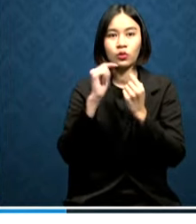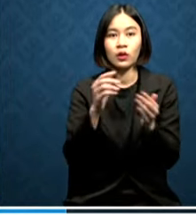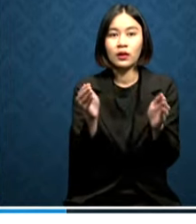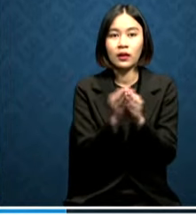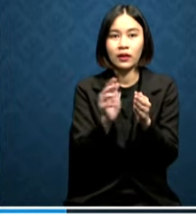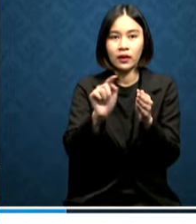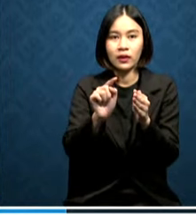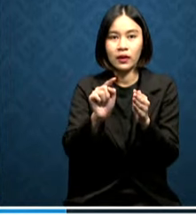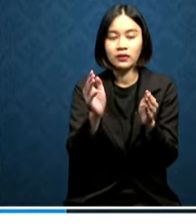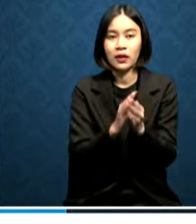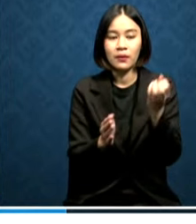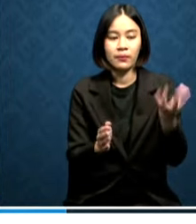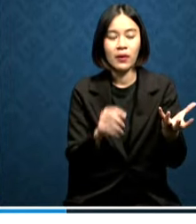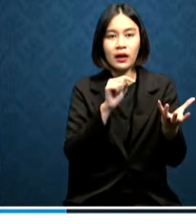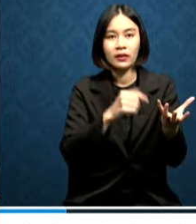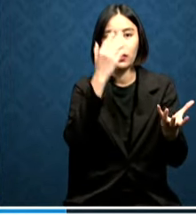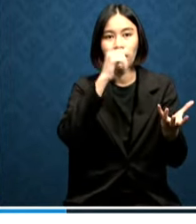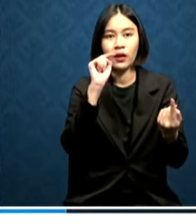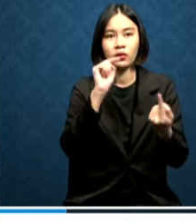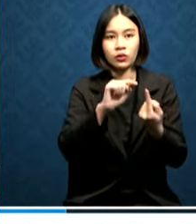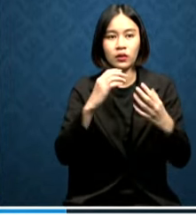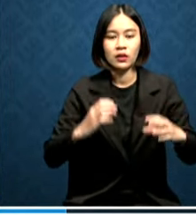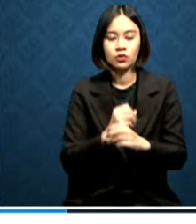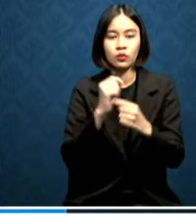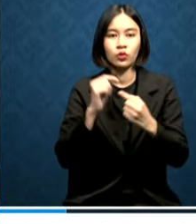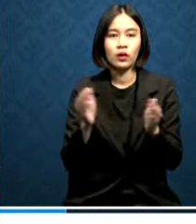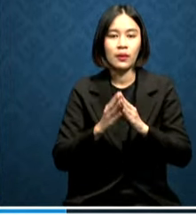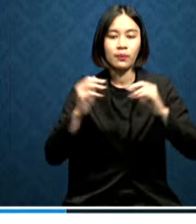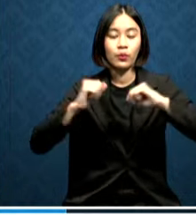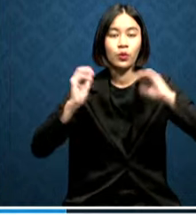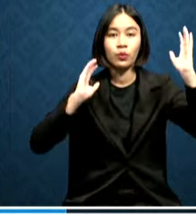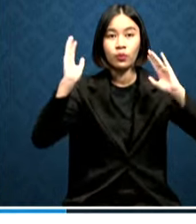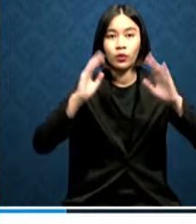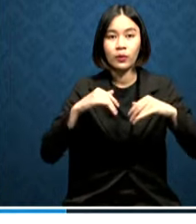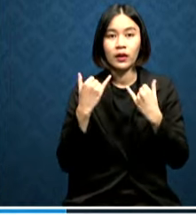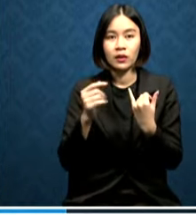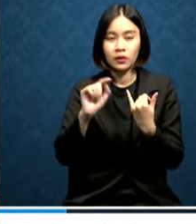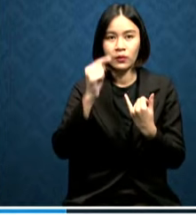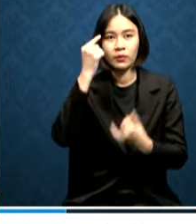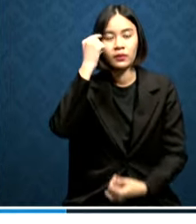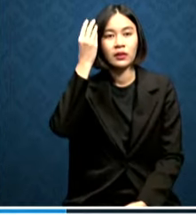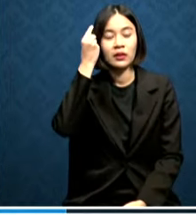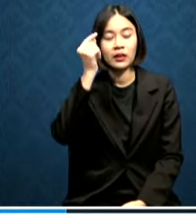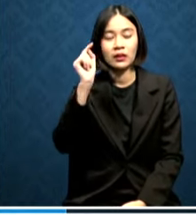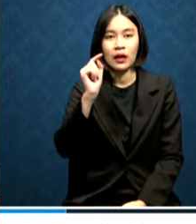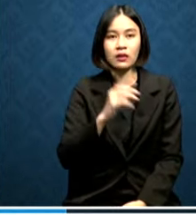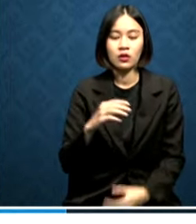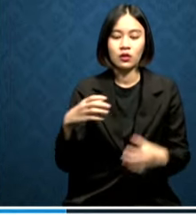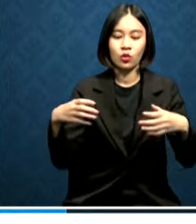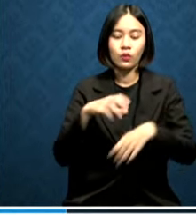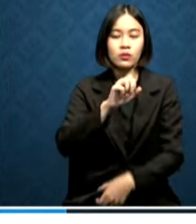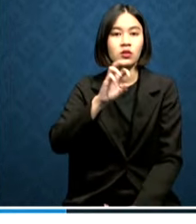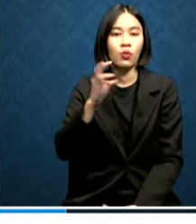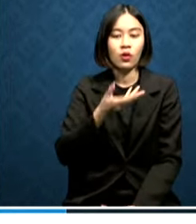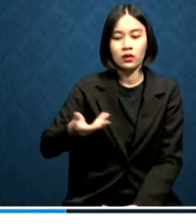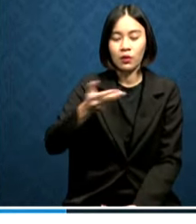ของข้างมากนะครับที่จะได้เป็นข้อยุติในประชามตินั้นนะครับอีกประการหนึ่งที่ผมคิดว่านะฮะเราเองเนี่ยวุฒิสภาเองเนี่ยฮ